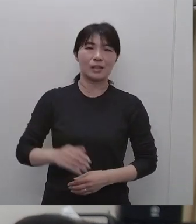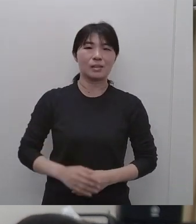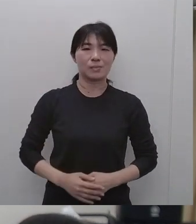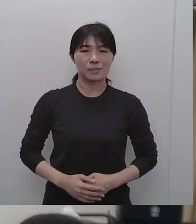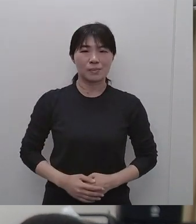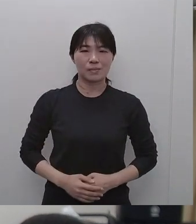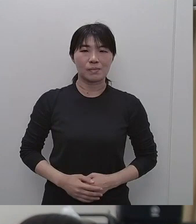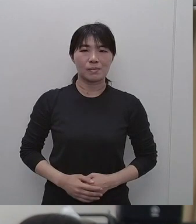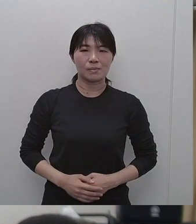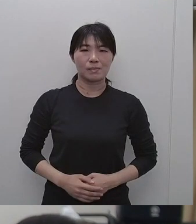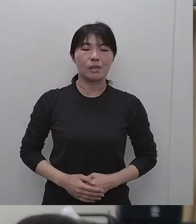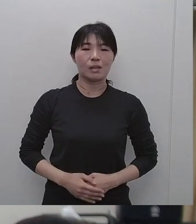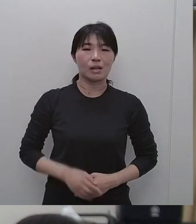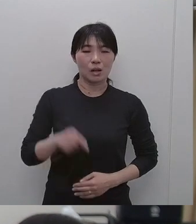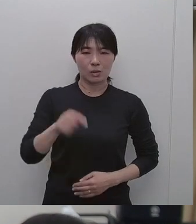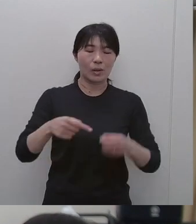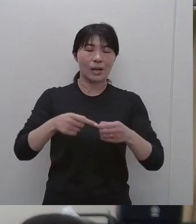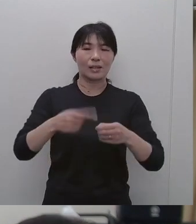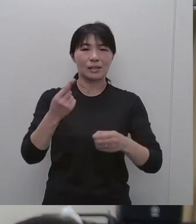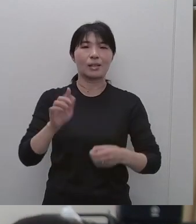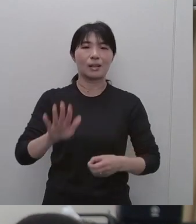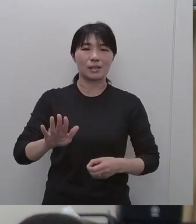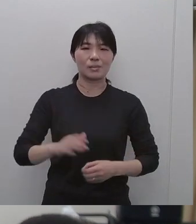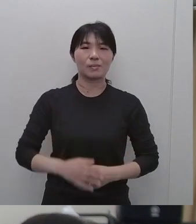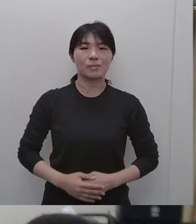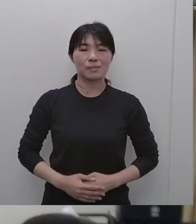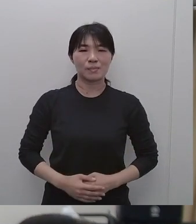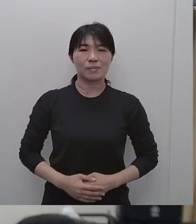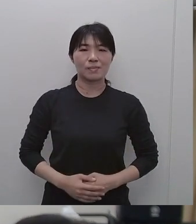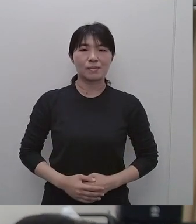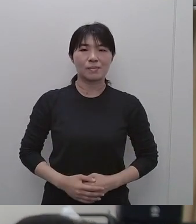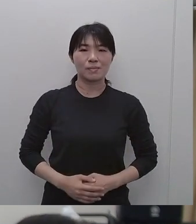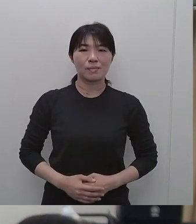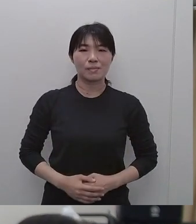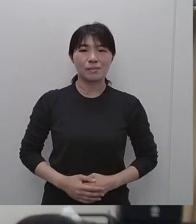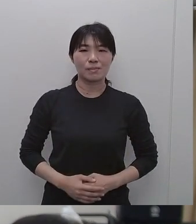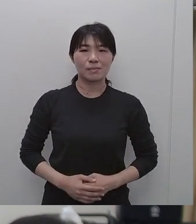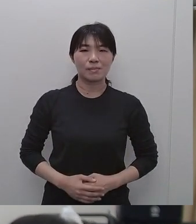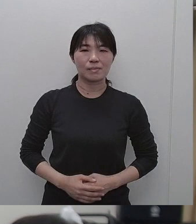ずつ習いました。それがきっかけです。